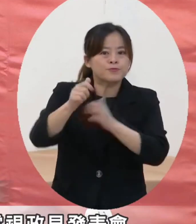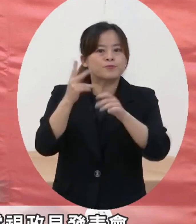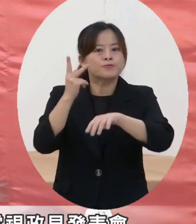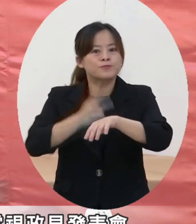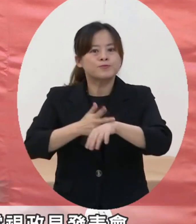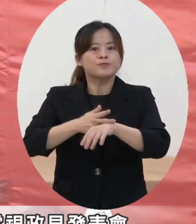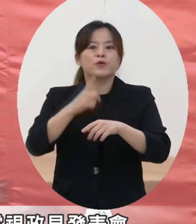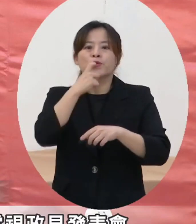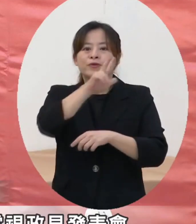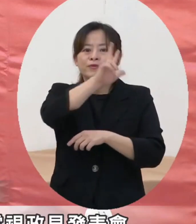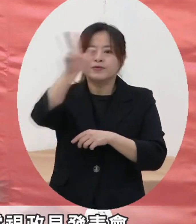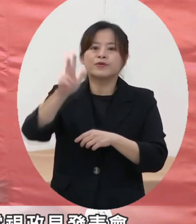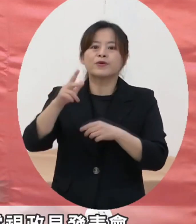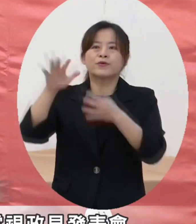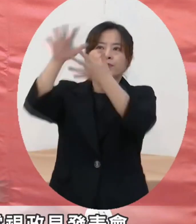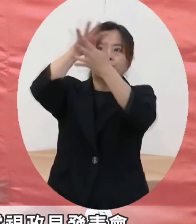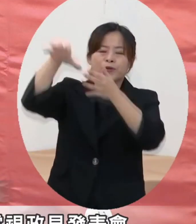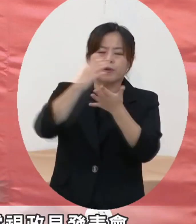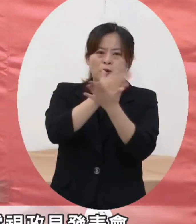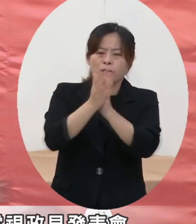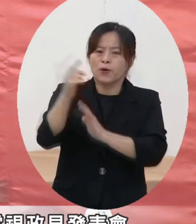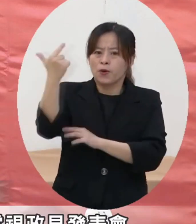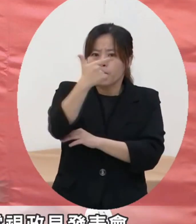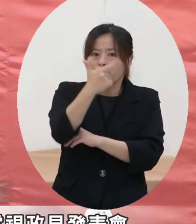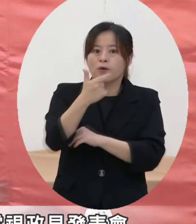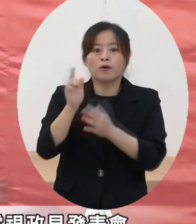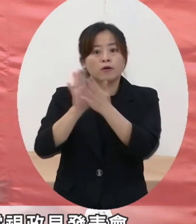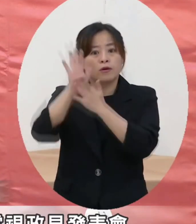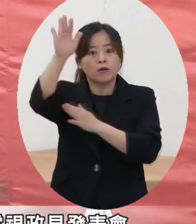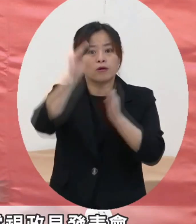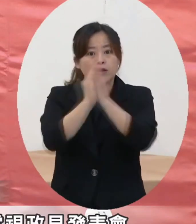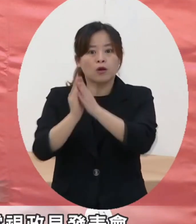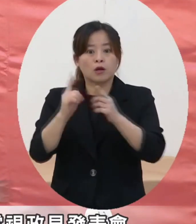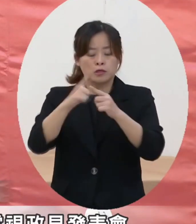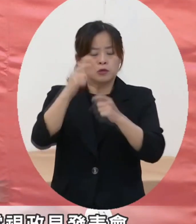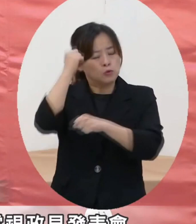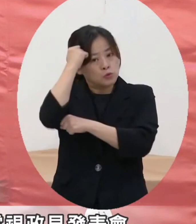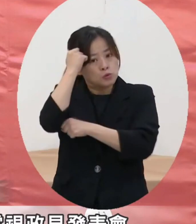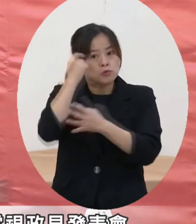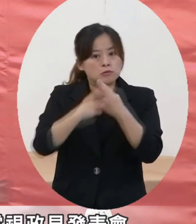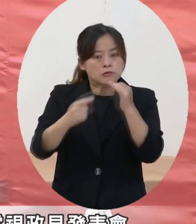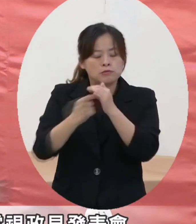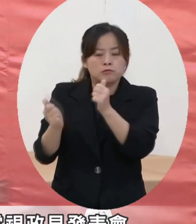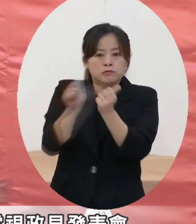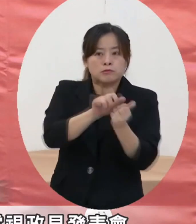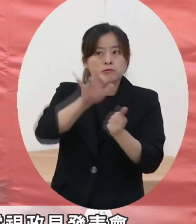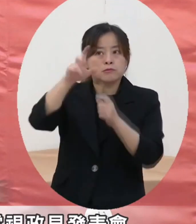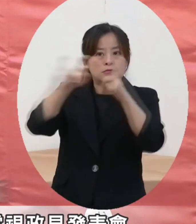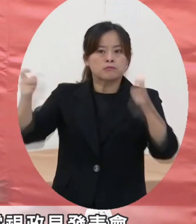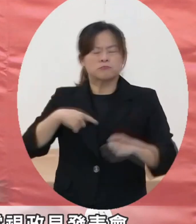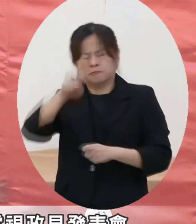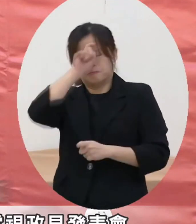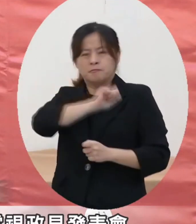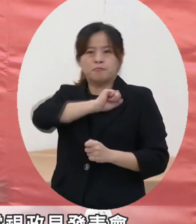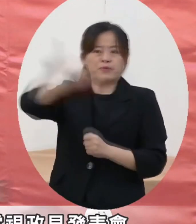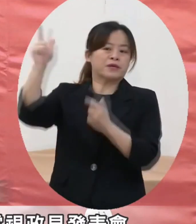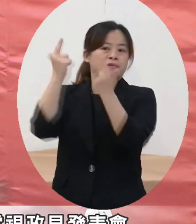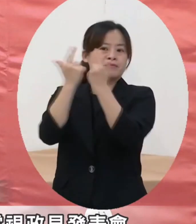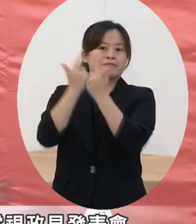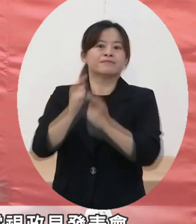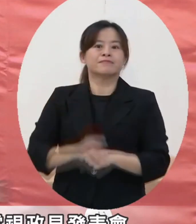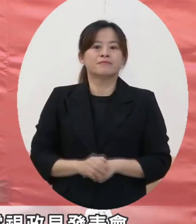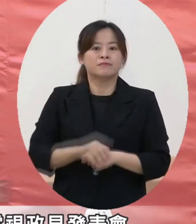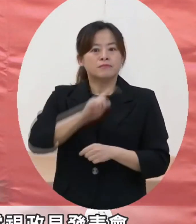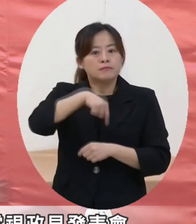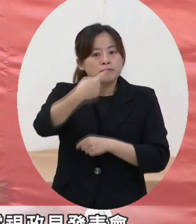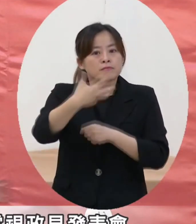能源、云端预算等6大的重点产业。未来的桃园人口也要靠着航空城，我们要超越首都台北市。